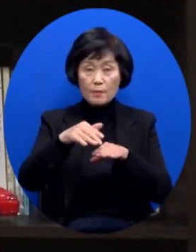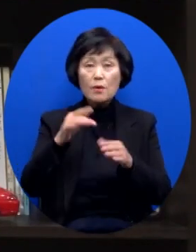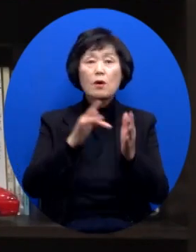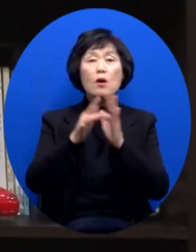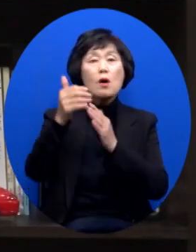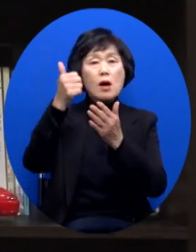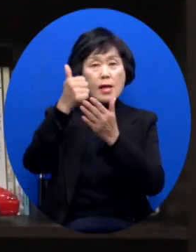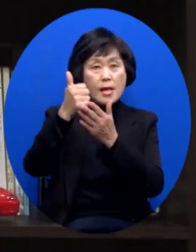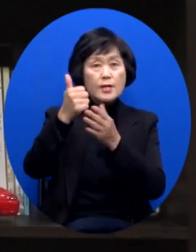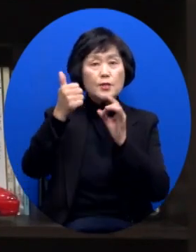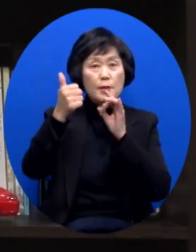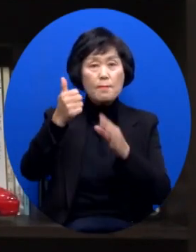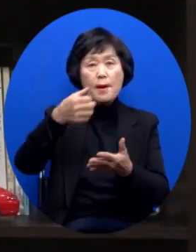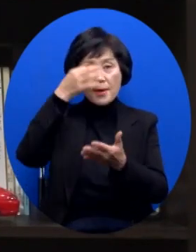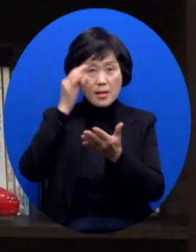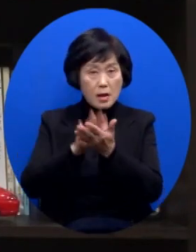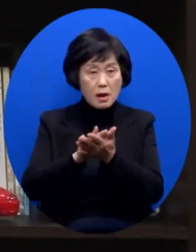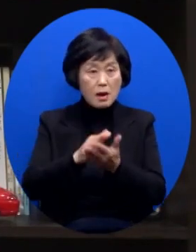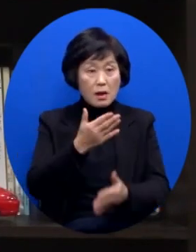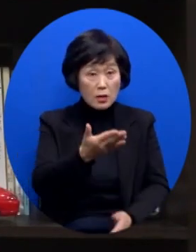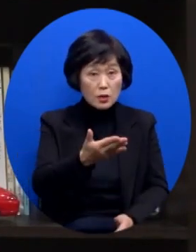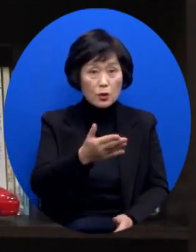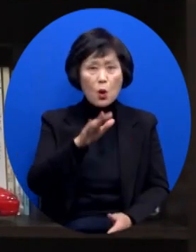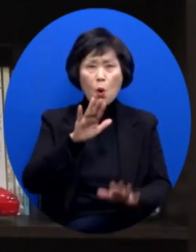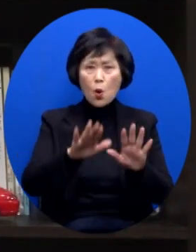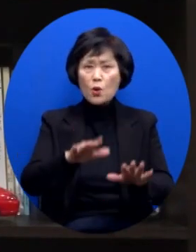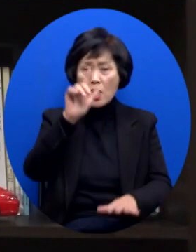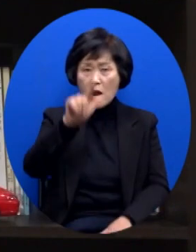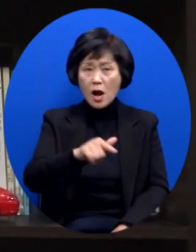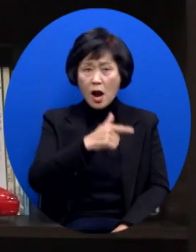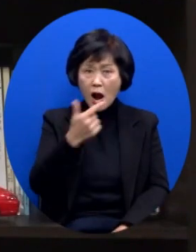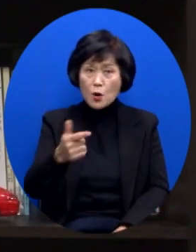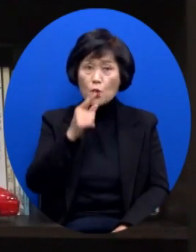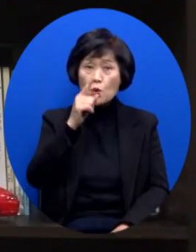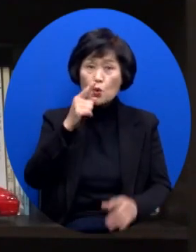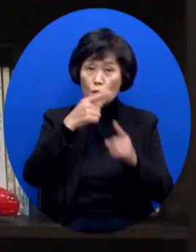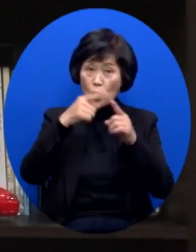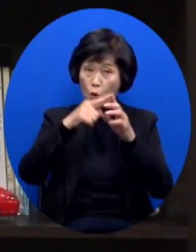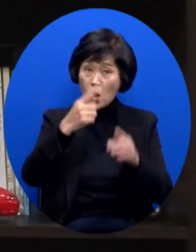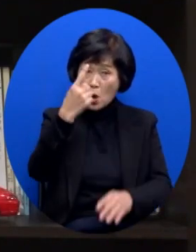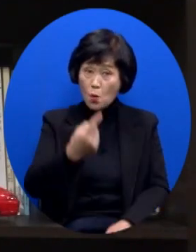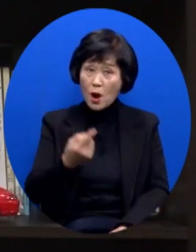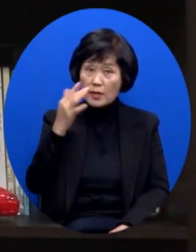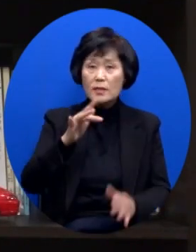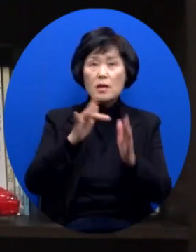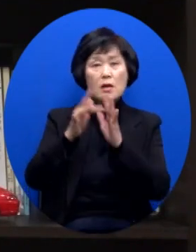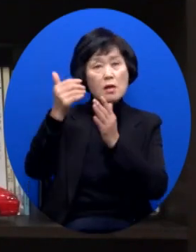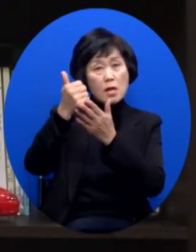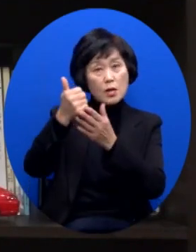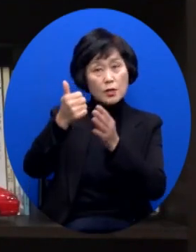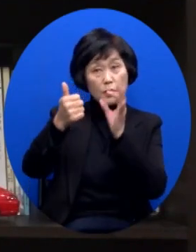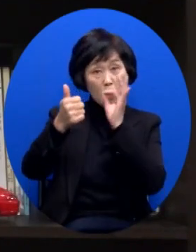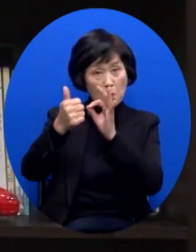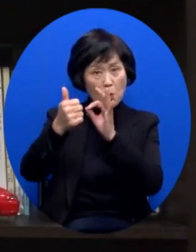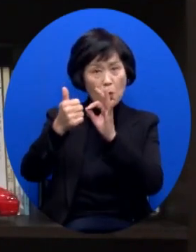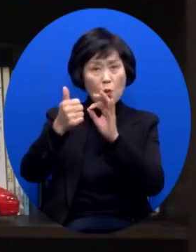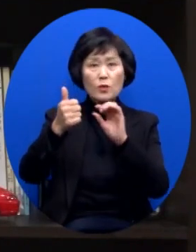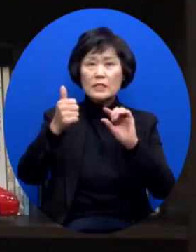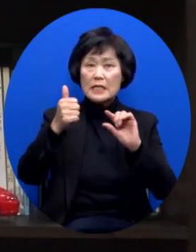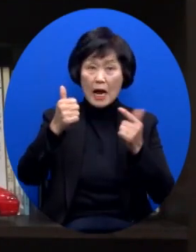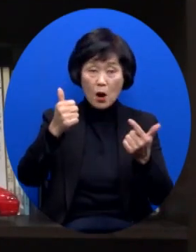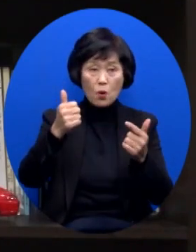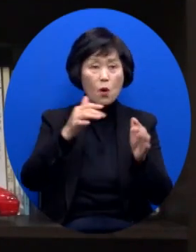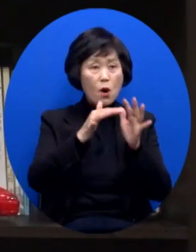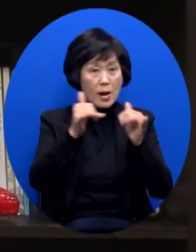예수님을 보았다. 너는 오늘 딱 하루 교회 나와서 예수님을 보지 않고 사람만 봤구나.